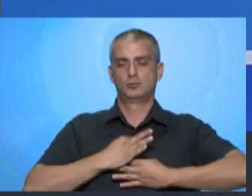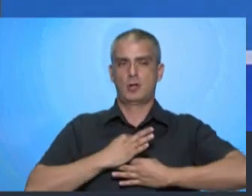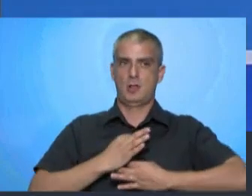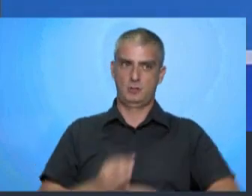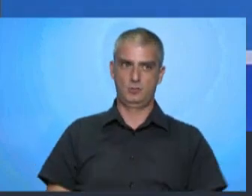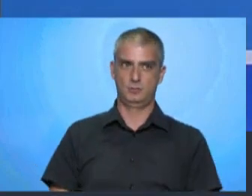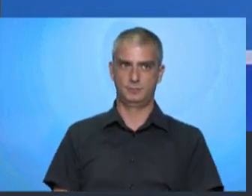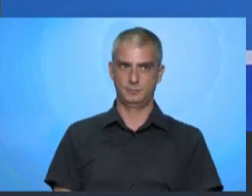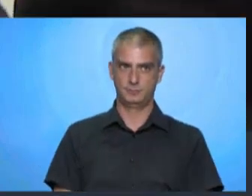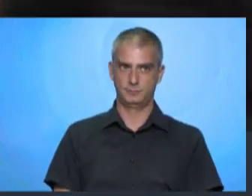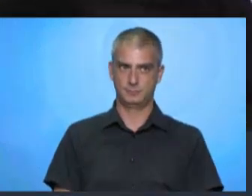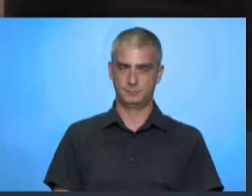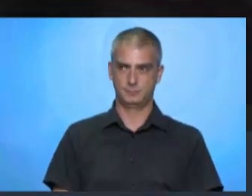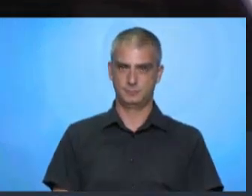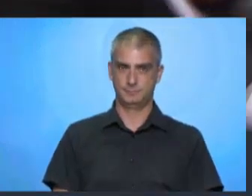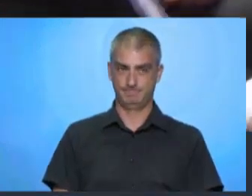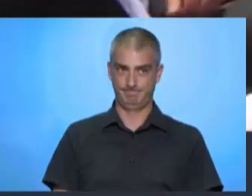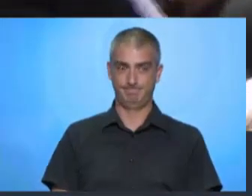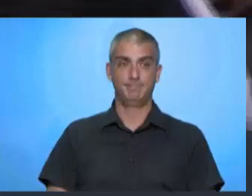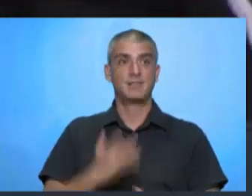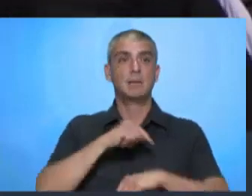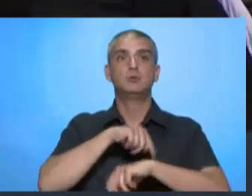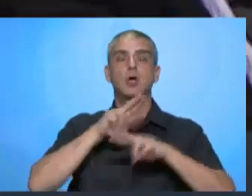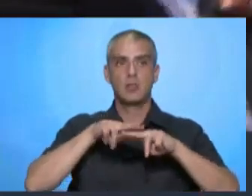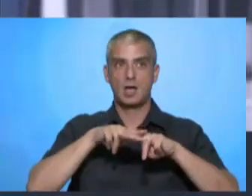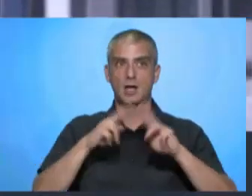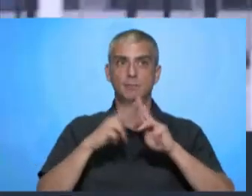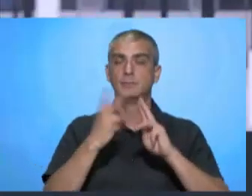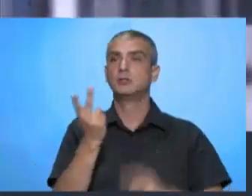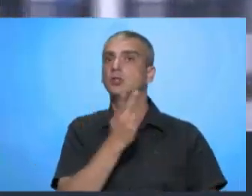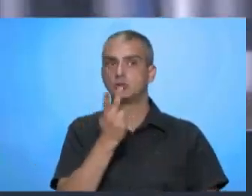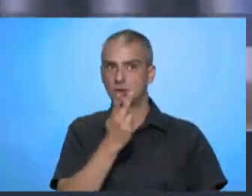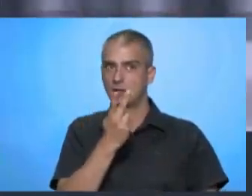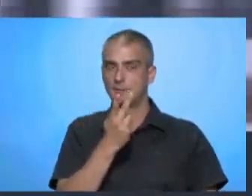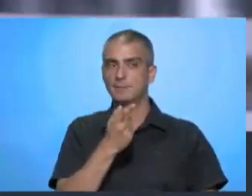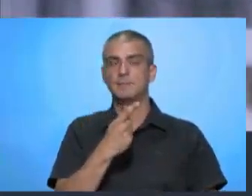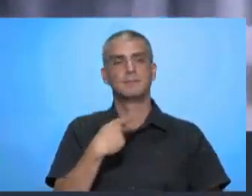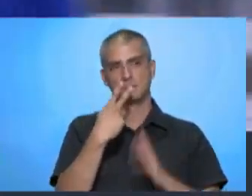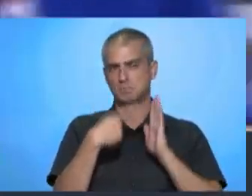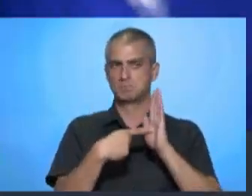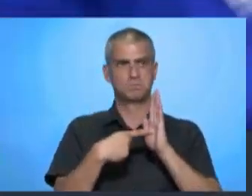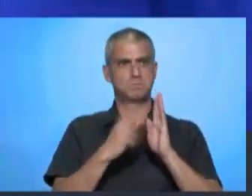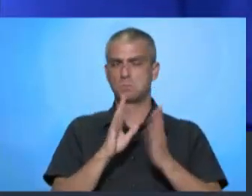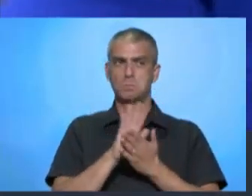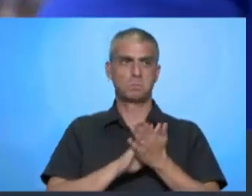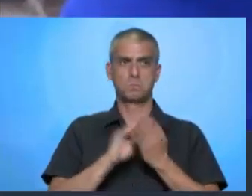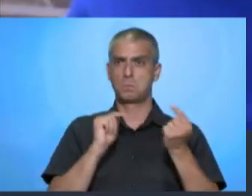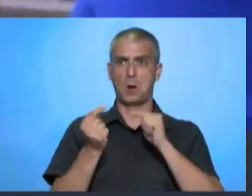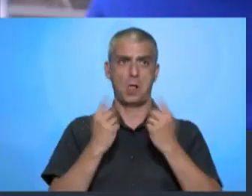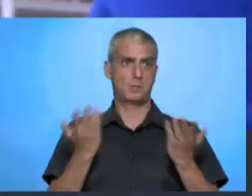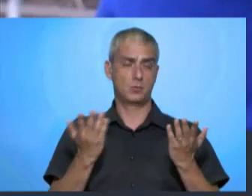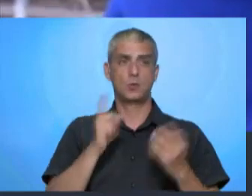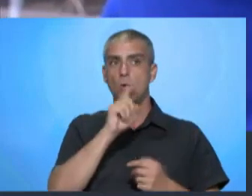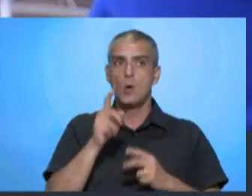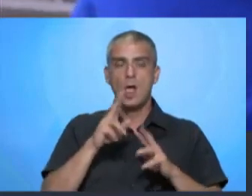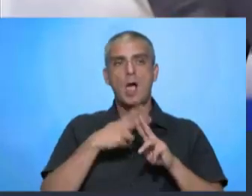eigenständige Politik machen können. אגב, כמה שעות אחר כך בפגישה בין השניים, לפחות כלפי חוץ, לא נותר זכר לאימות. כנראה שהוא